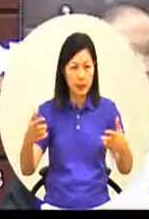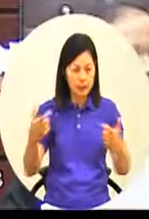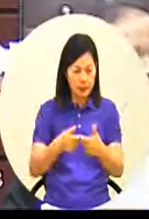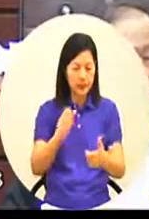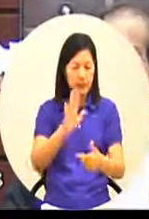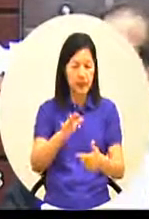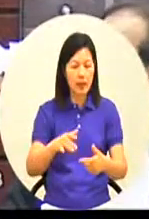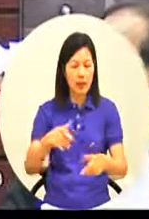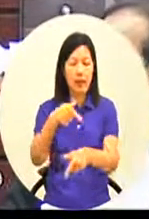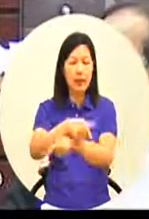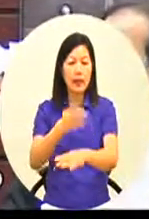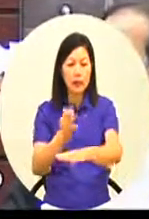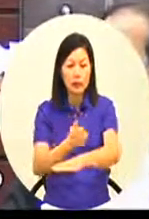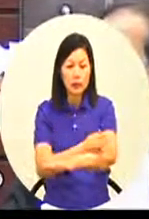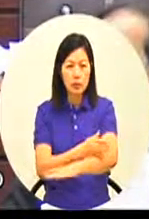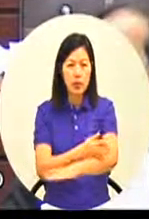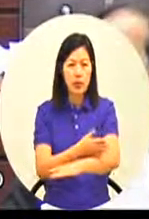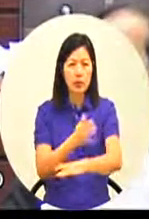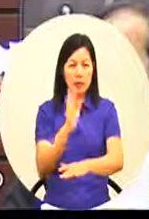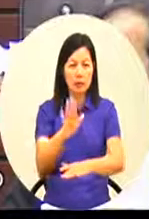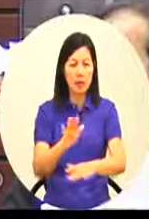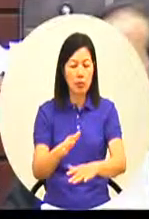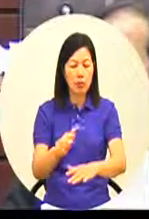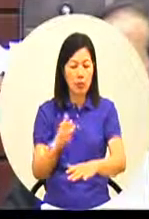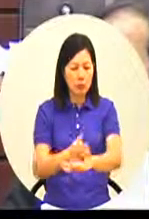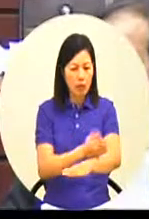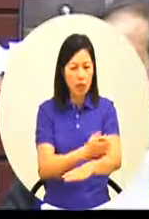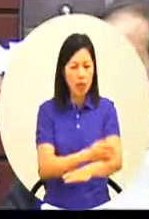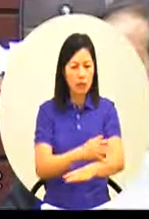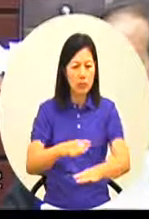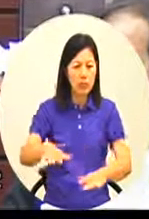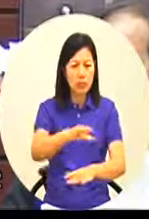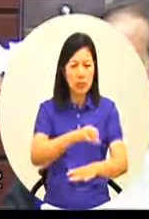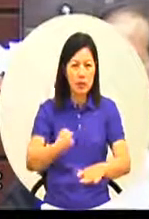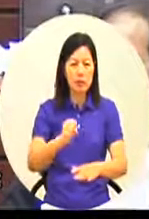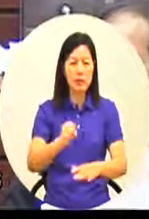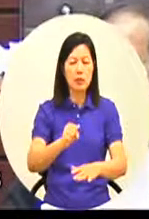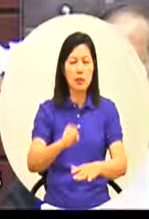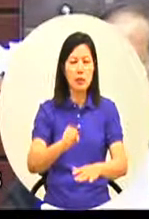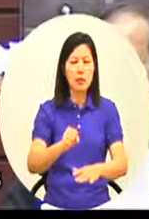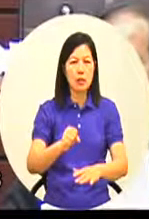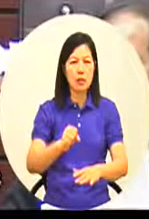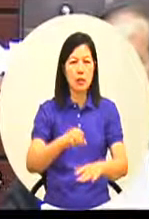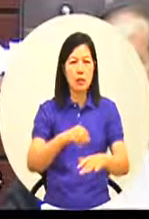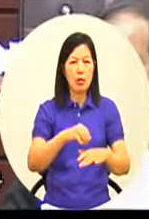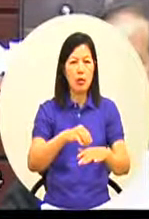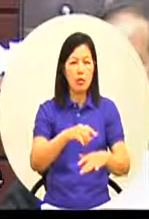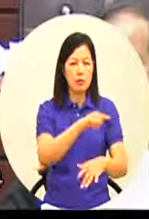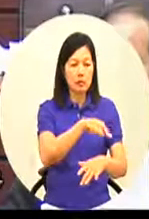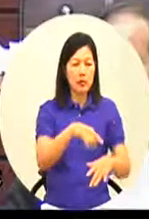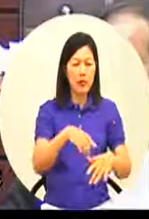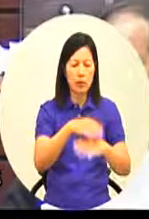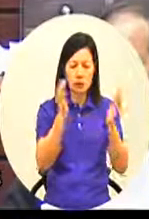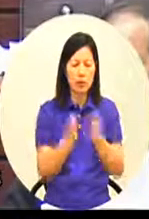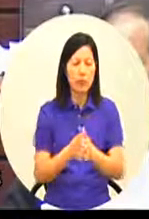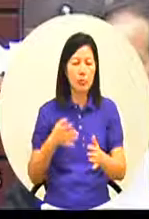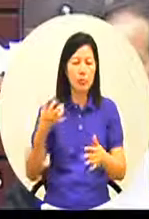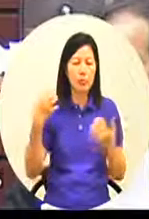南端的部分是整个路段，整个路段就是全部都他出钱，他们来跑